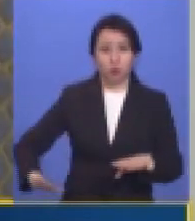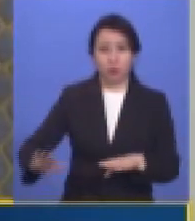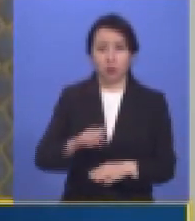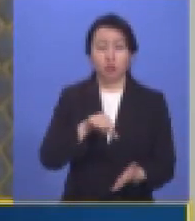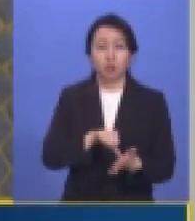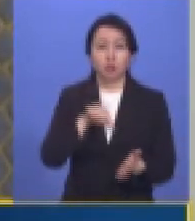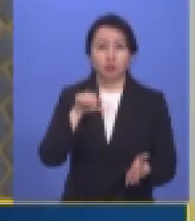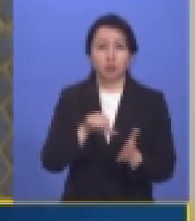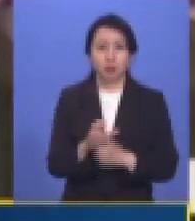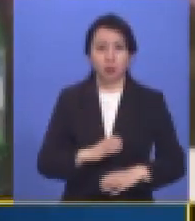территории стран членов союза